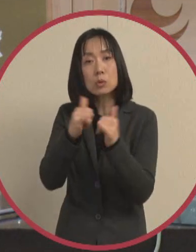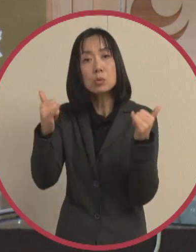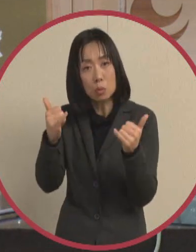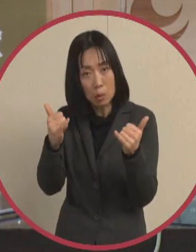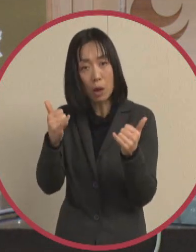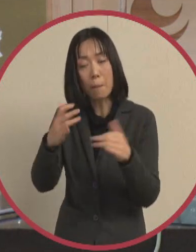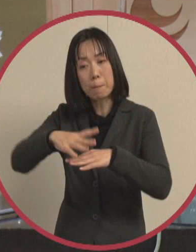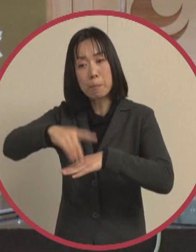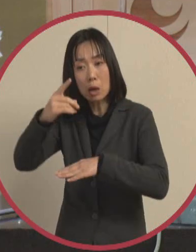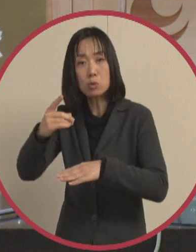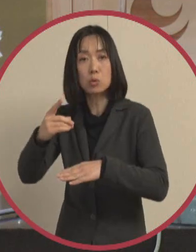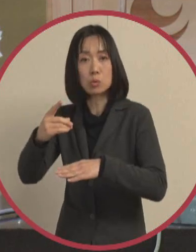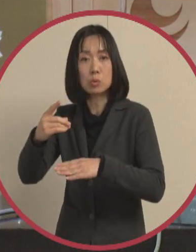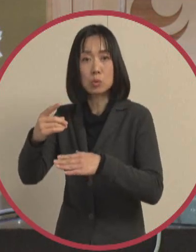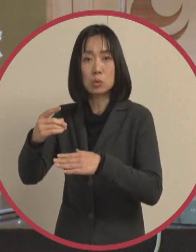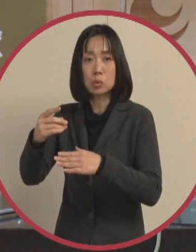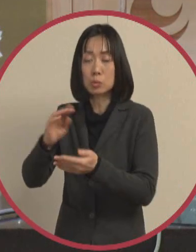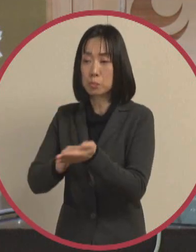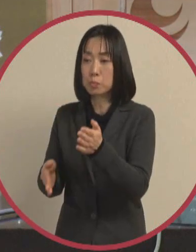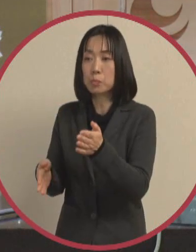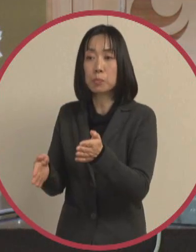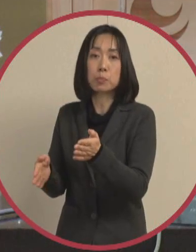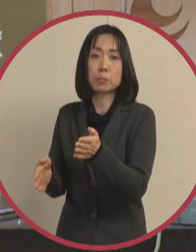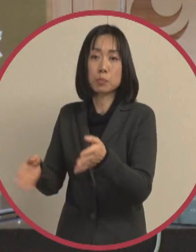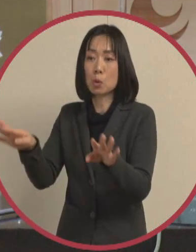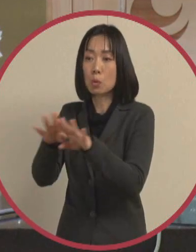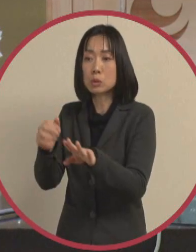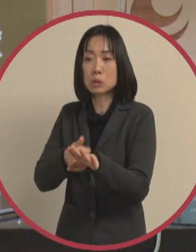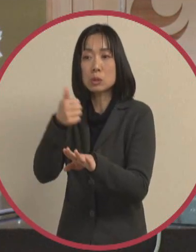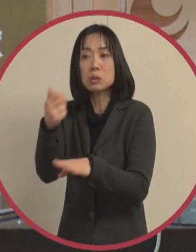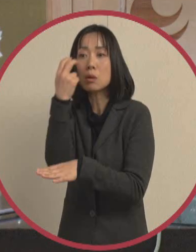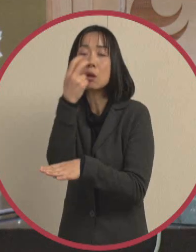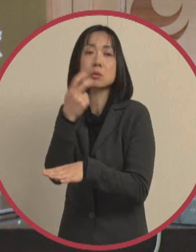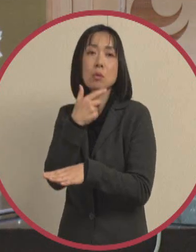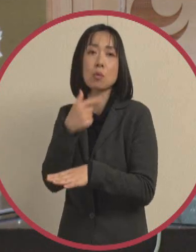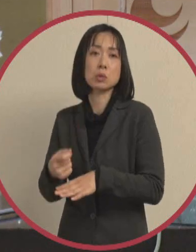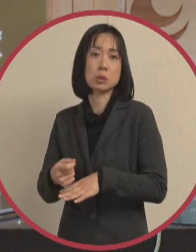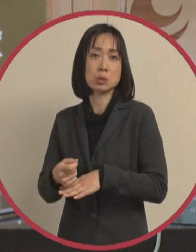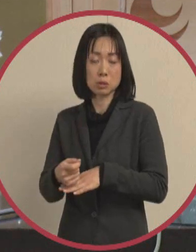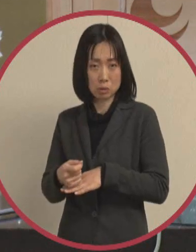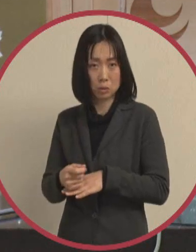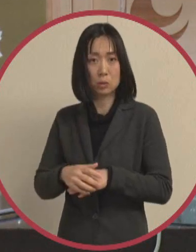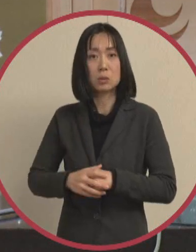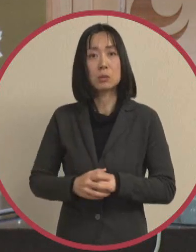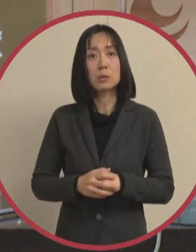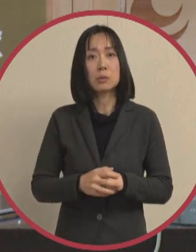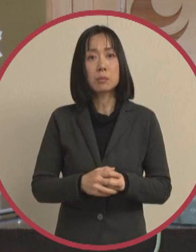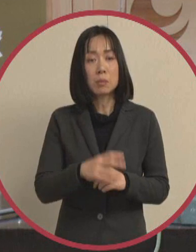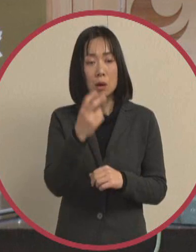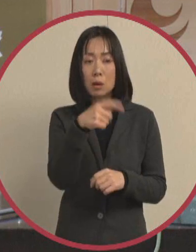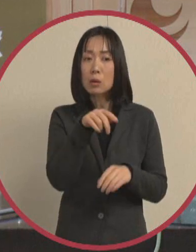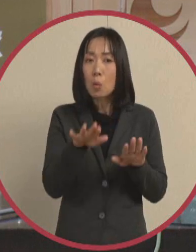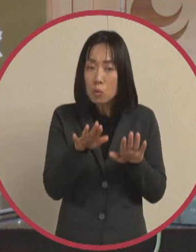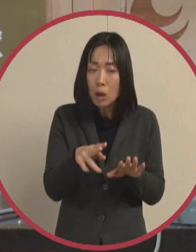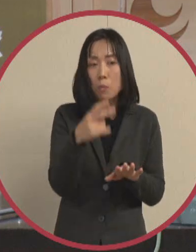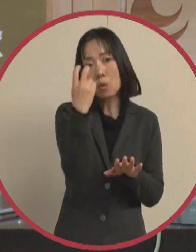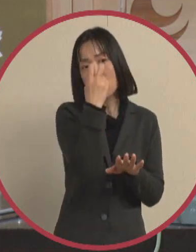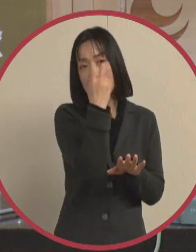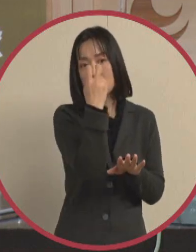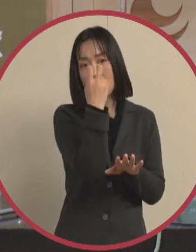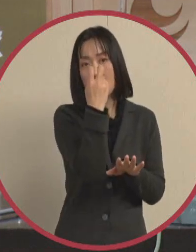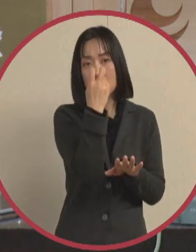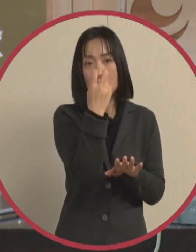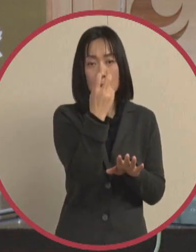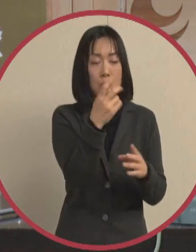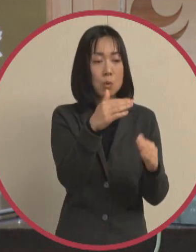診して受験していただきたいなというふうに思っておりまして、これはもちろん検査会場に来られてですね、そういった症状があ